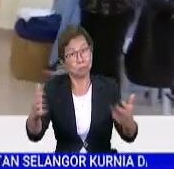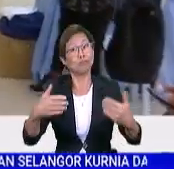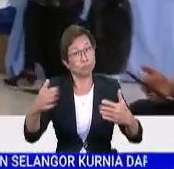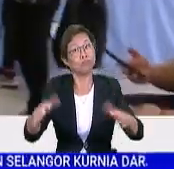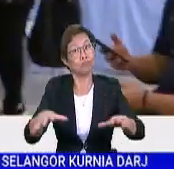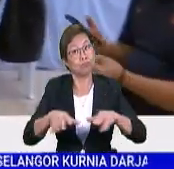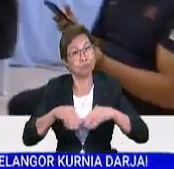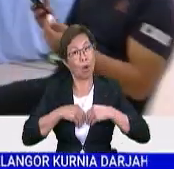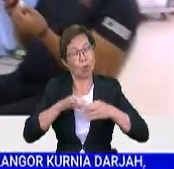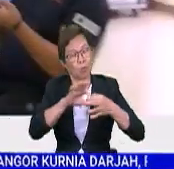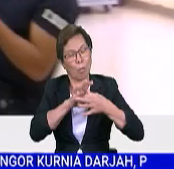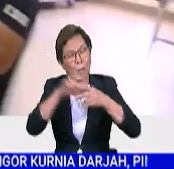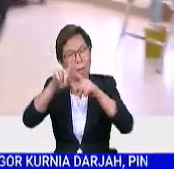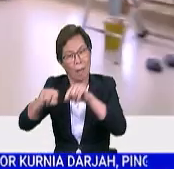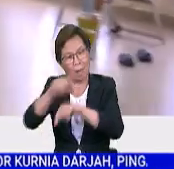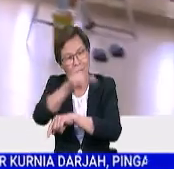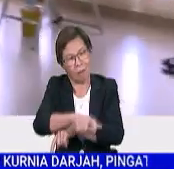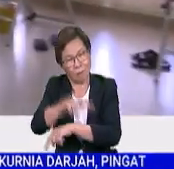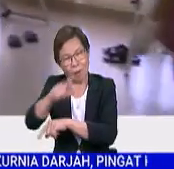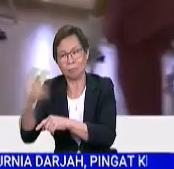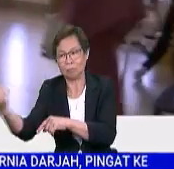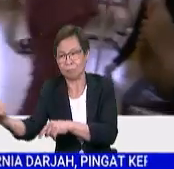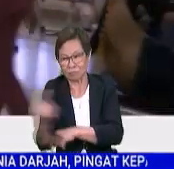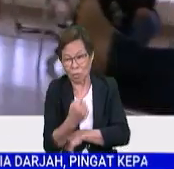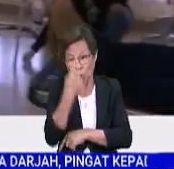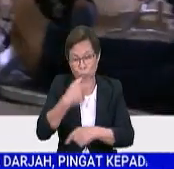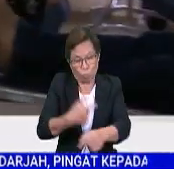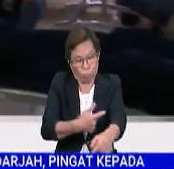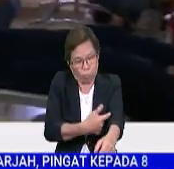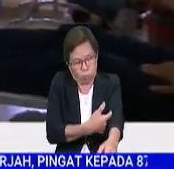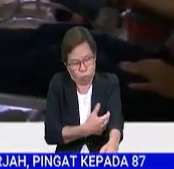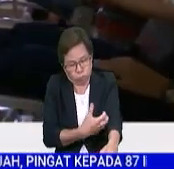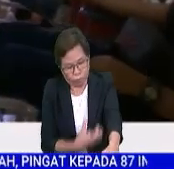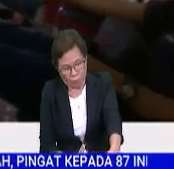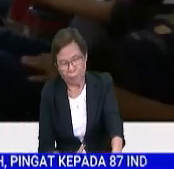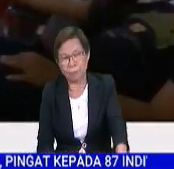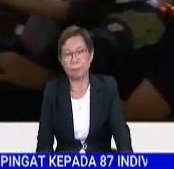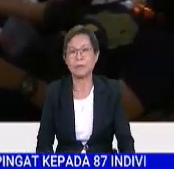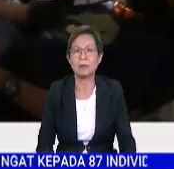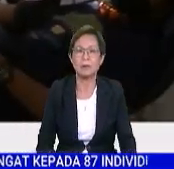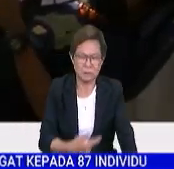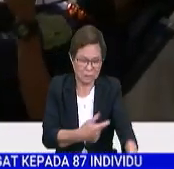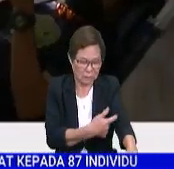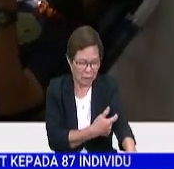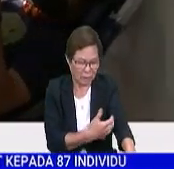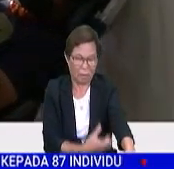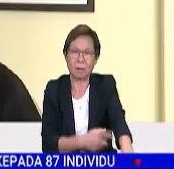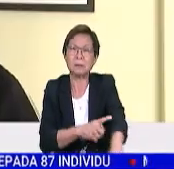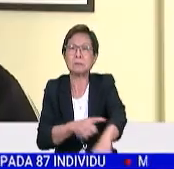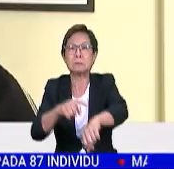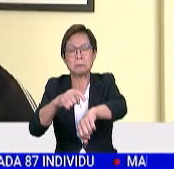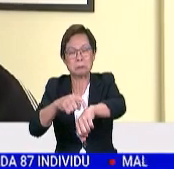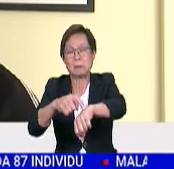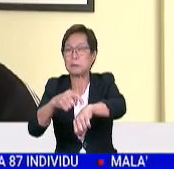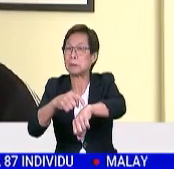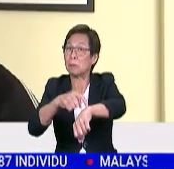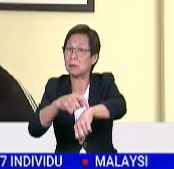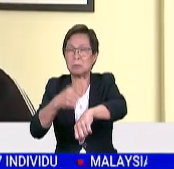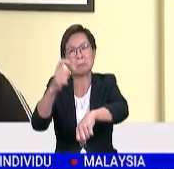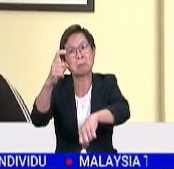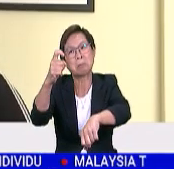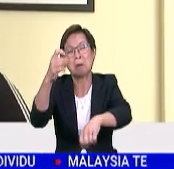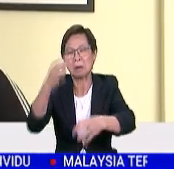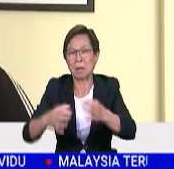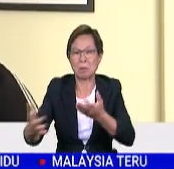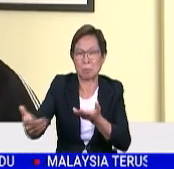kerjasama pelbagai pihak tampil menderma darah darah ini ada expir dia jadi Kalaupun kita dapat